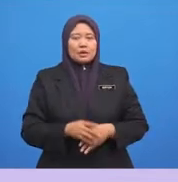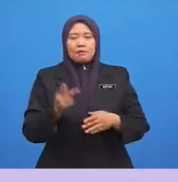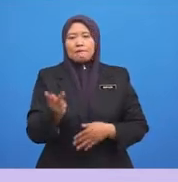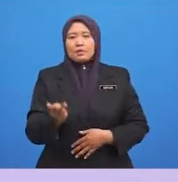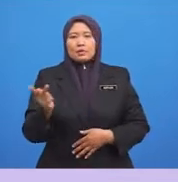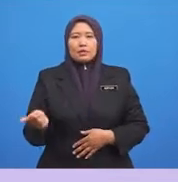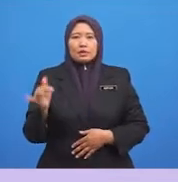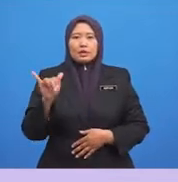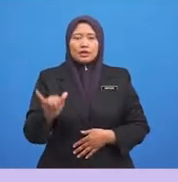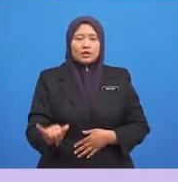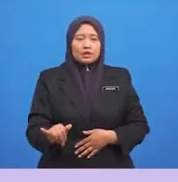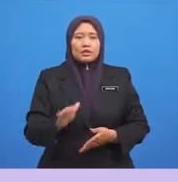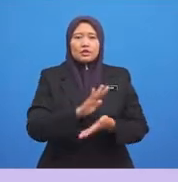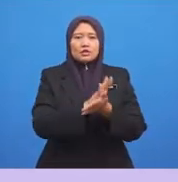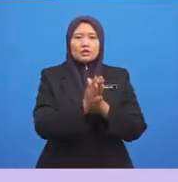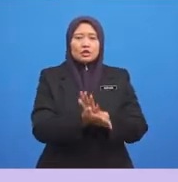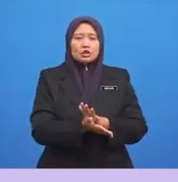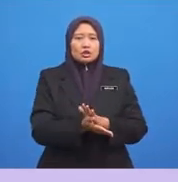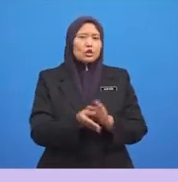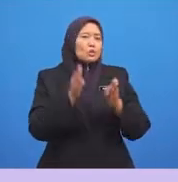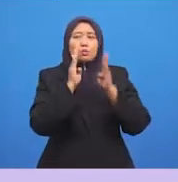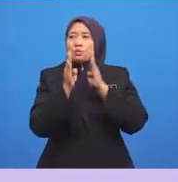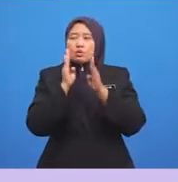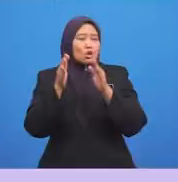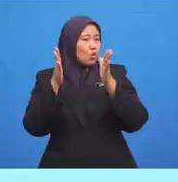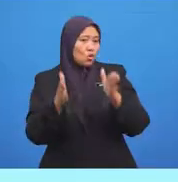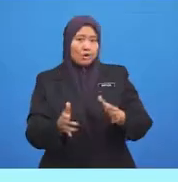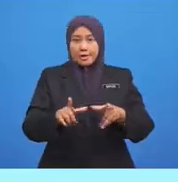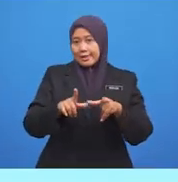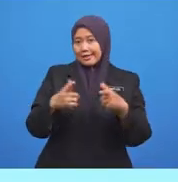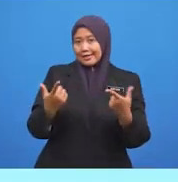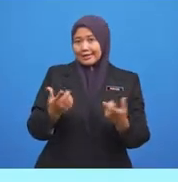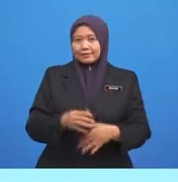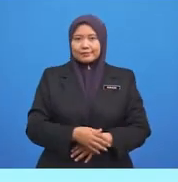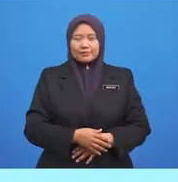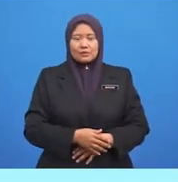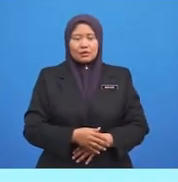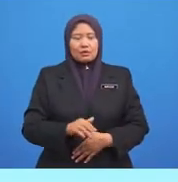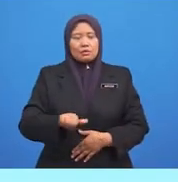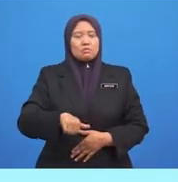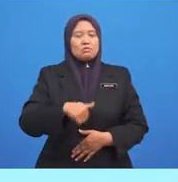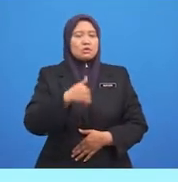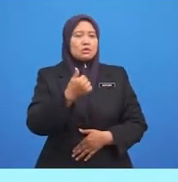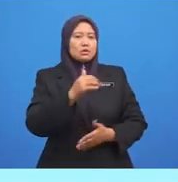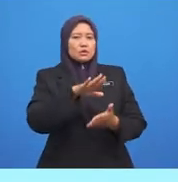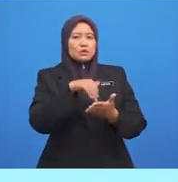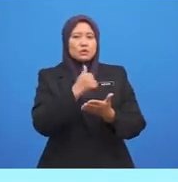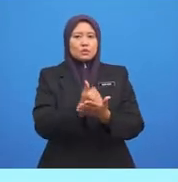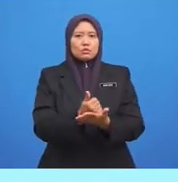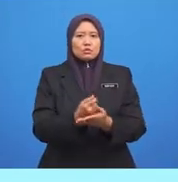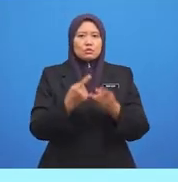perkara yang menjadi perbualan orang ramai. Bagus semua. Jawapan